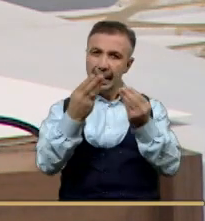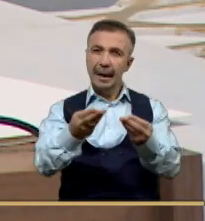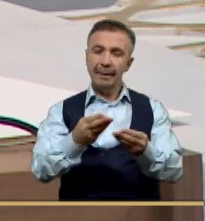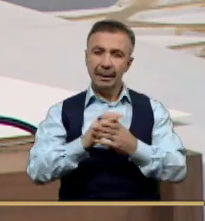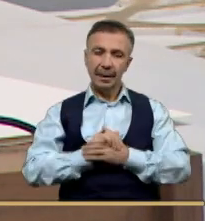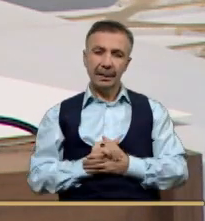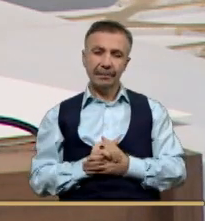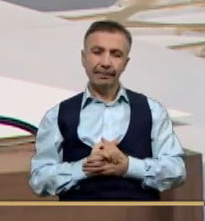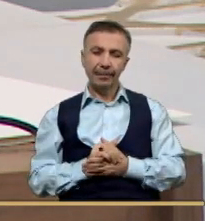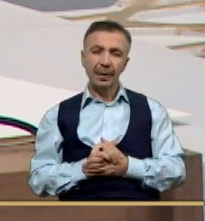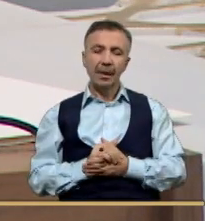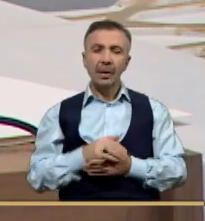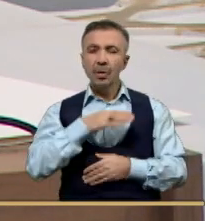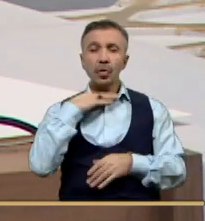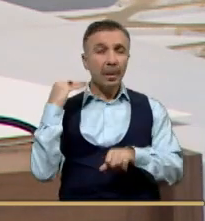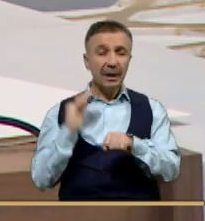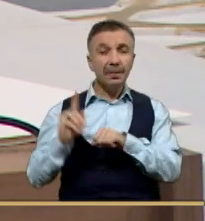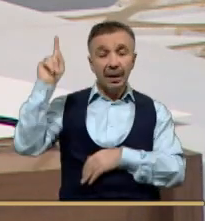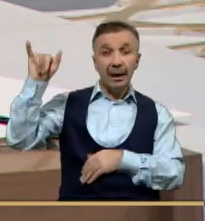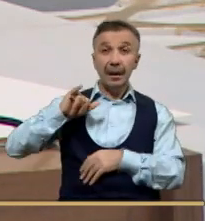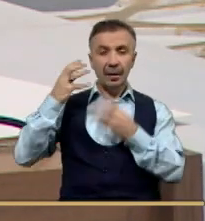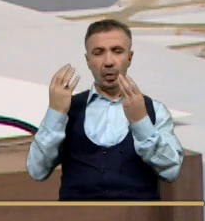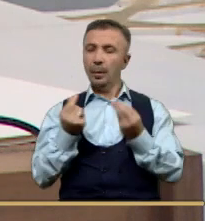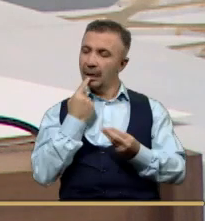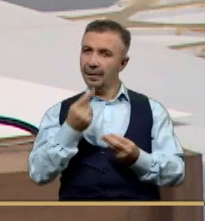Kurban, Allah'a yaklaşmak demektir zaten.